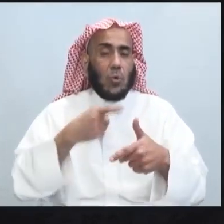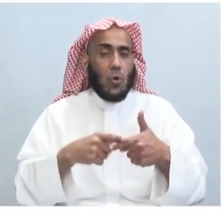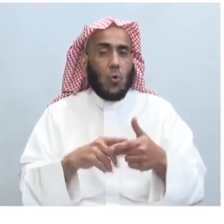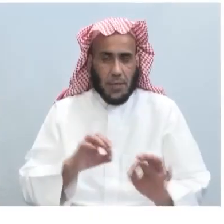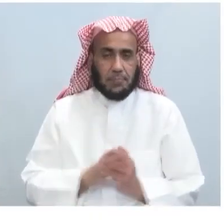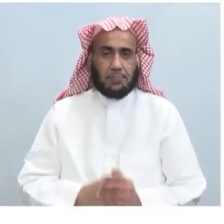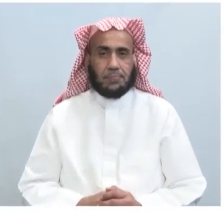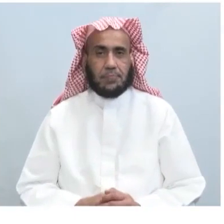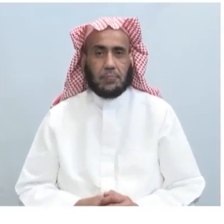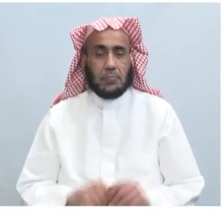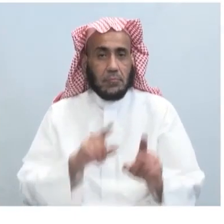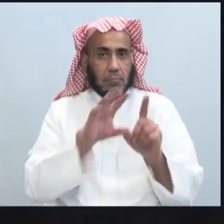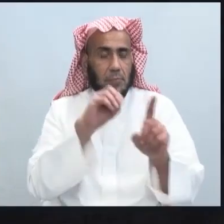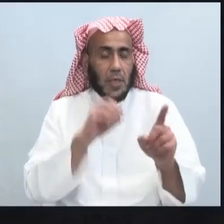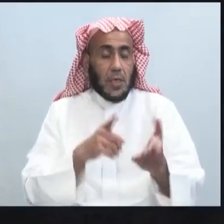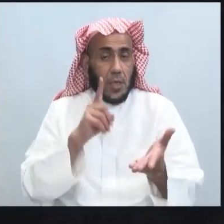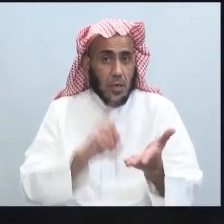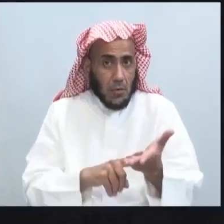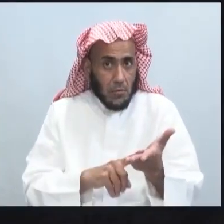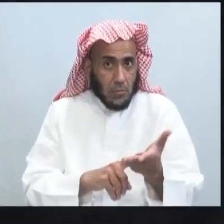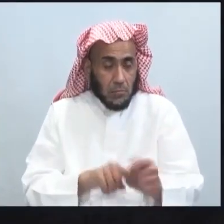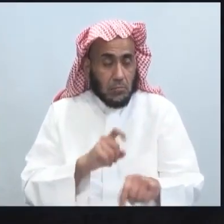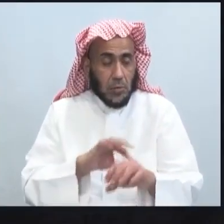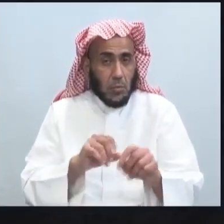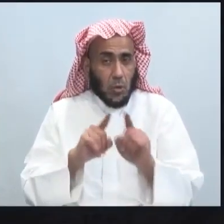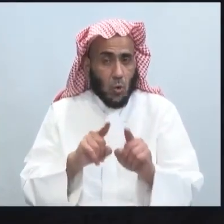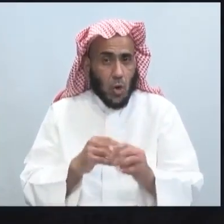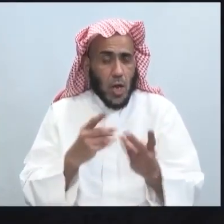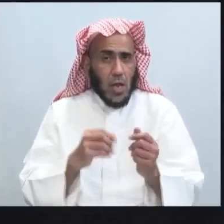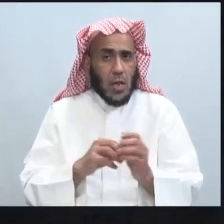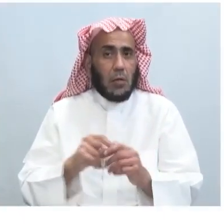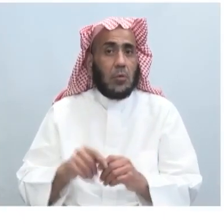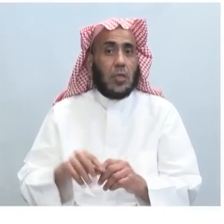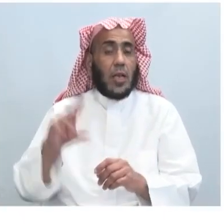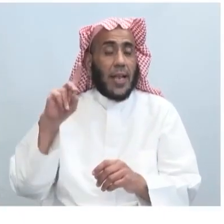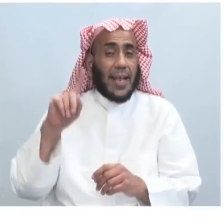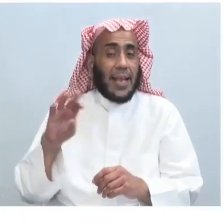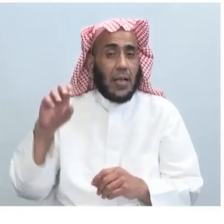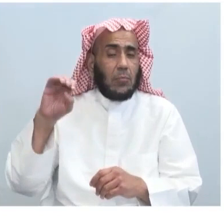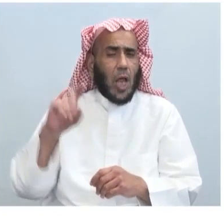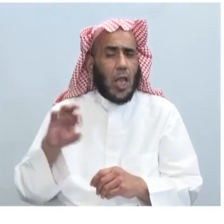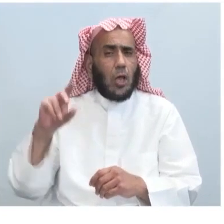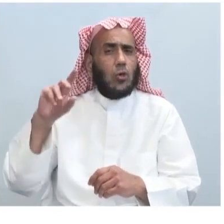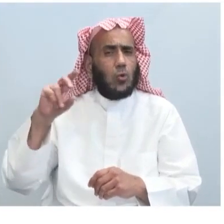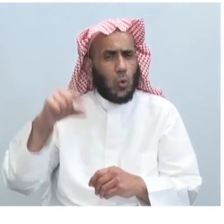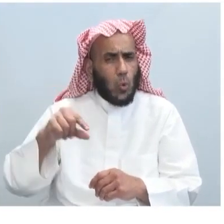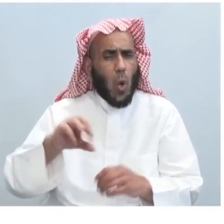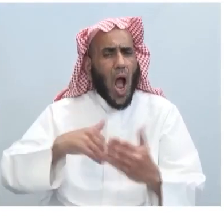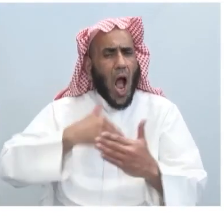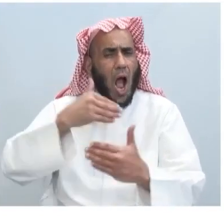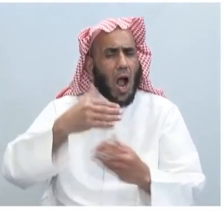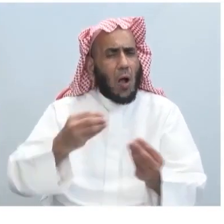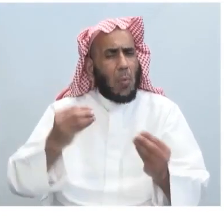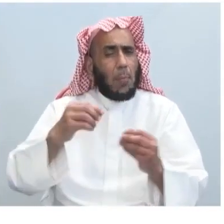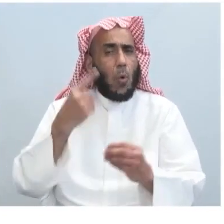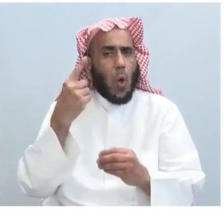ونواتج نستخلص انه عندما تكون قيمه الكي كيو اكبر من الواحد